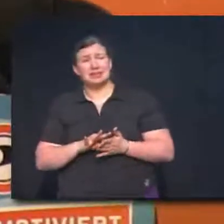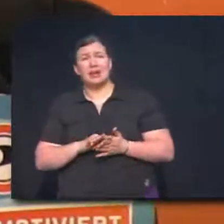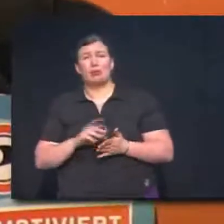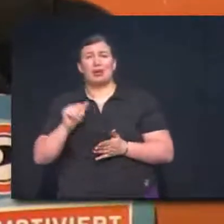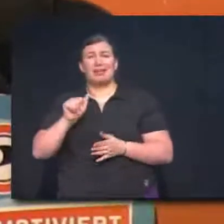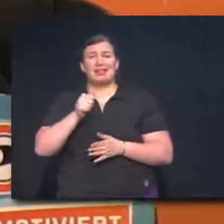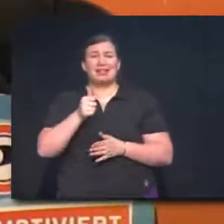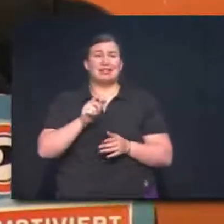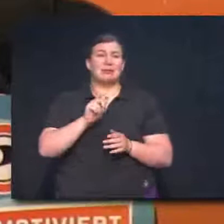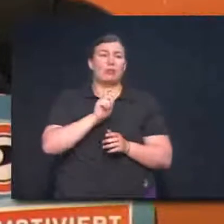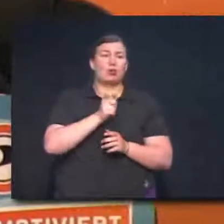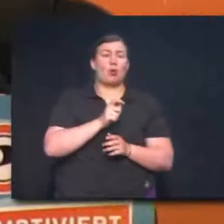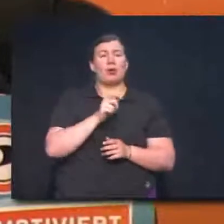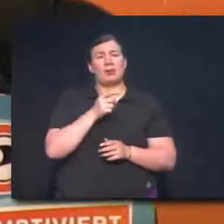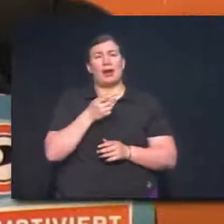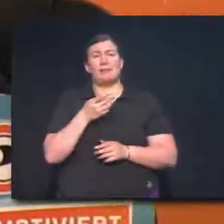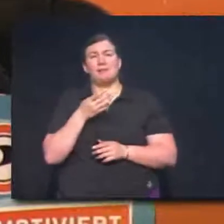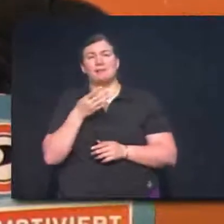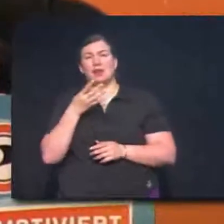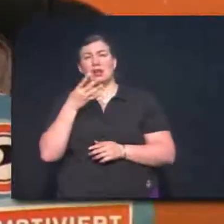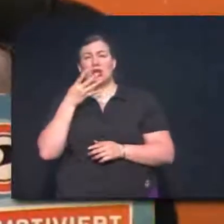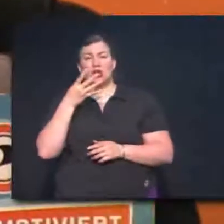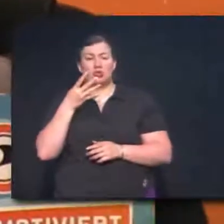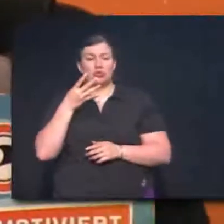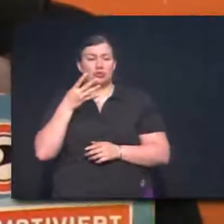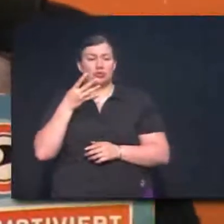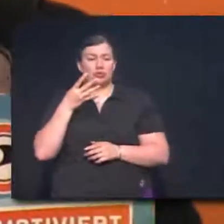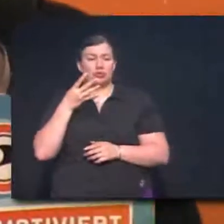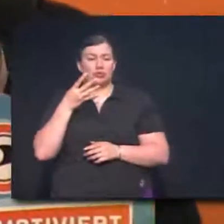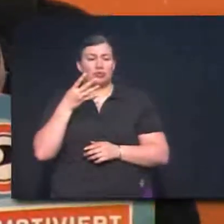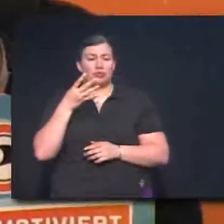69,5% dabei eben auch über der zweite